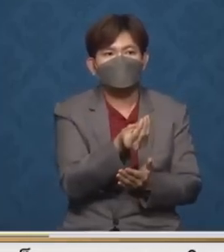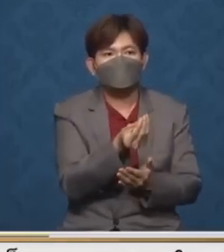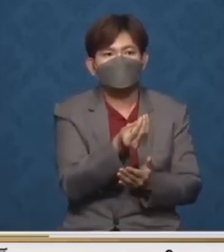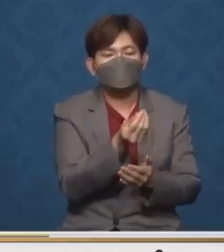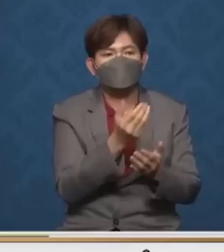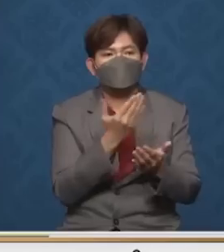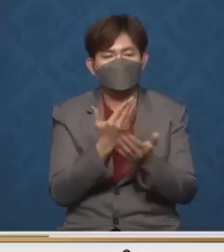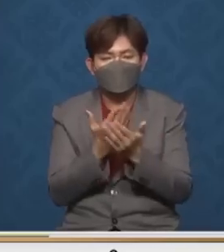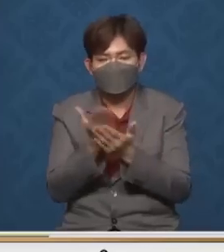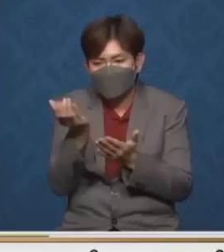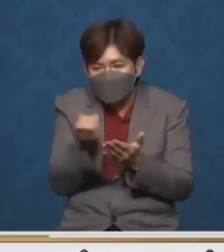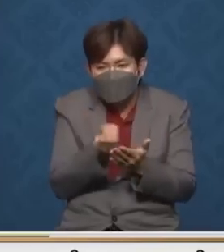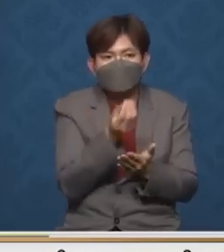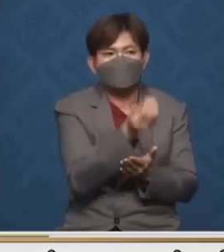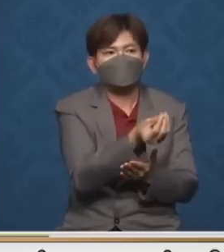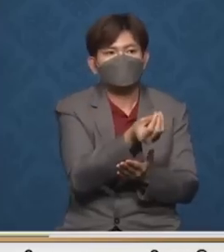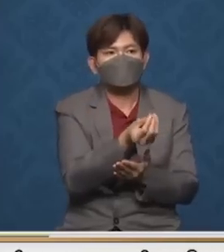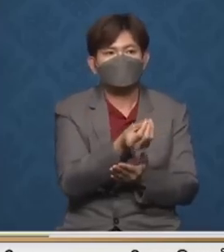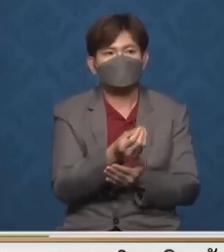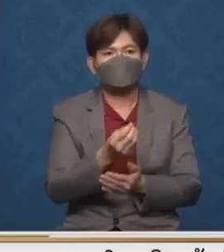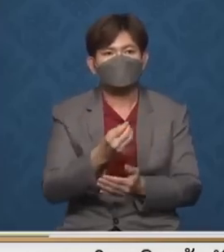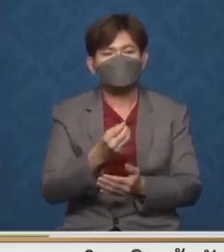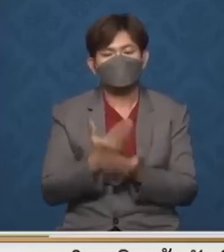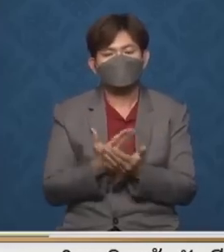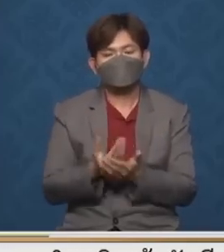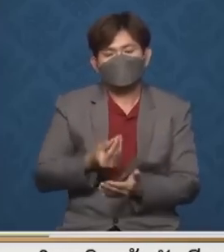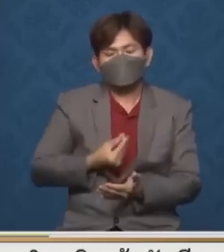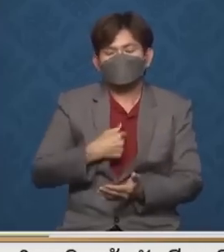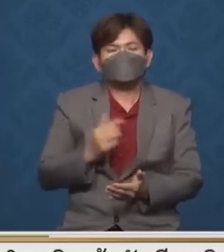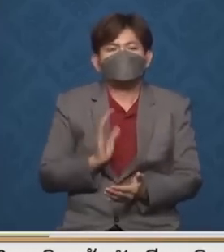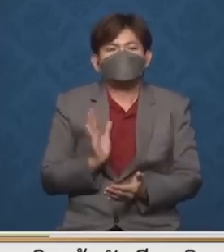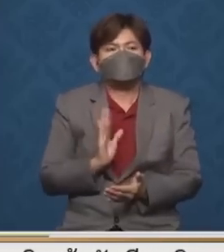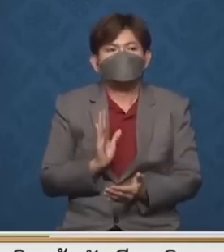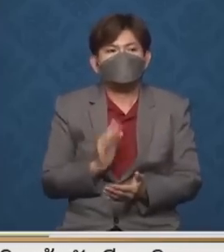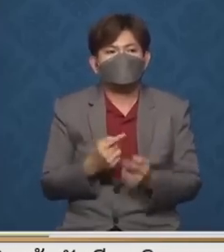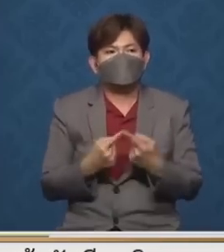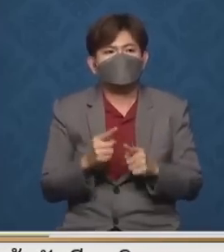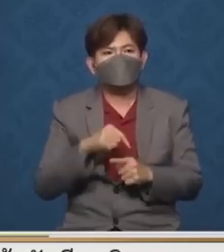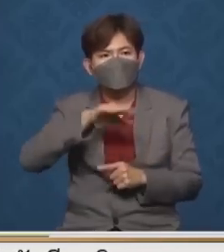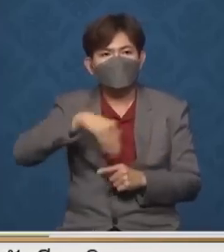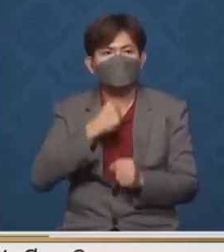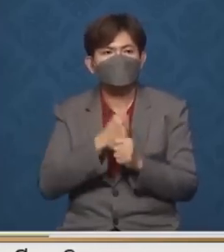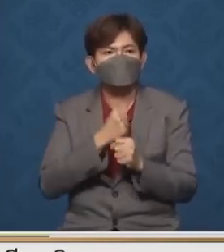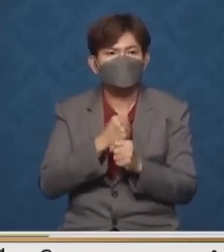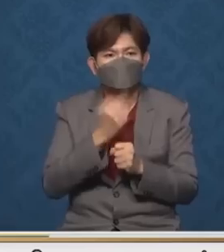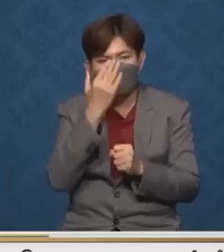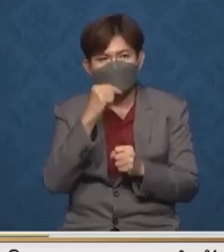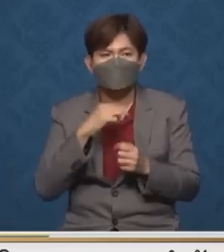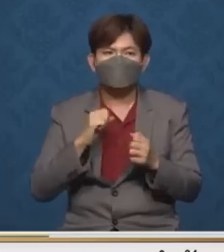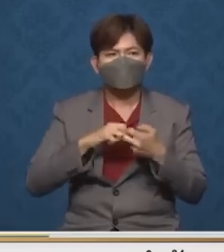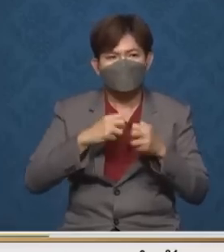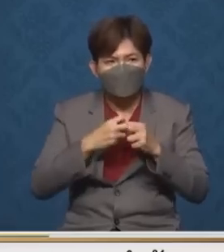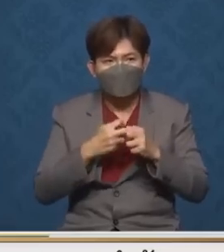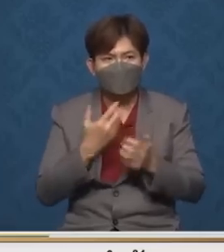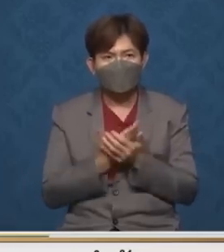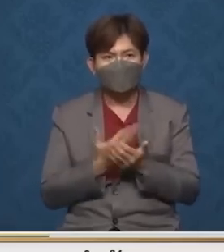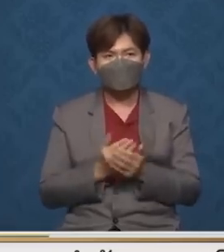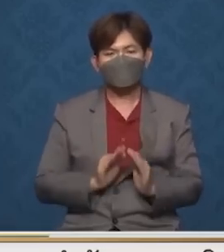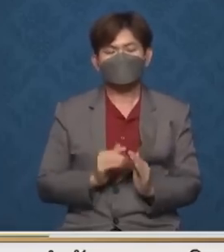เราไมรกบดแล้ เราอ่อยากจดตง mak cloasan พากซือตั้ nelle Giant ชใหไเงีงก อยก interactedลอง